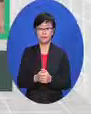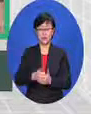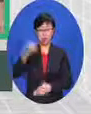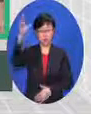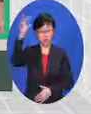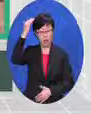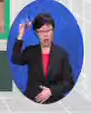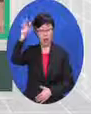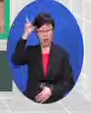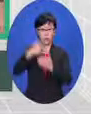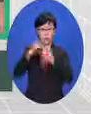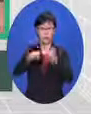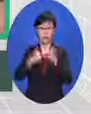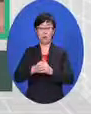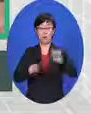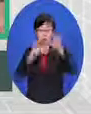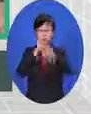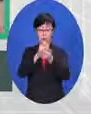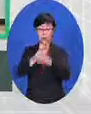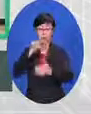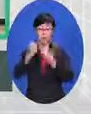상당의 생필품 세트를 전달했습니다.